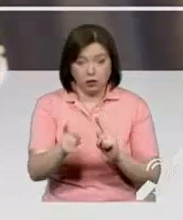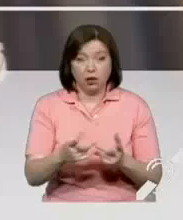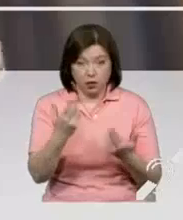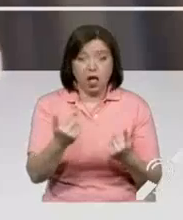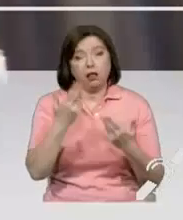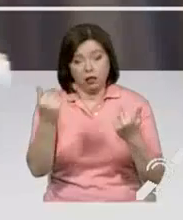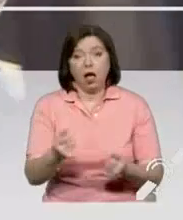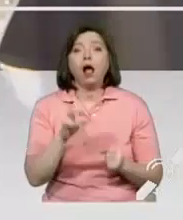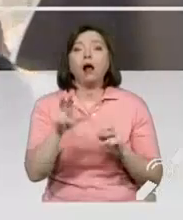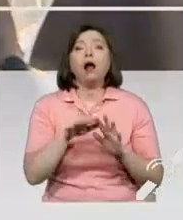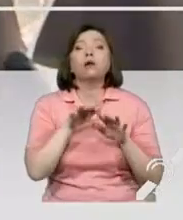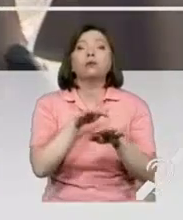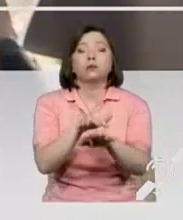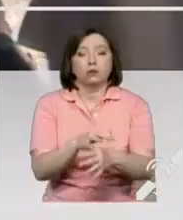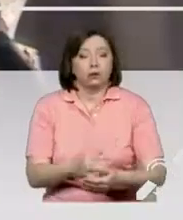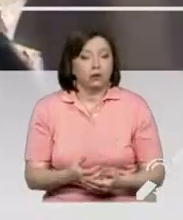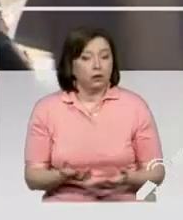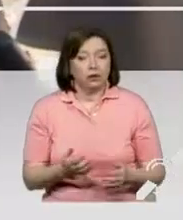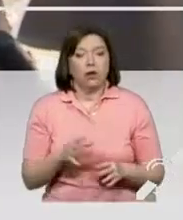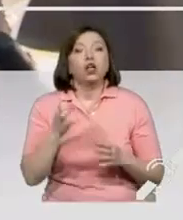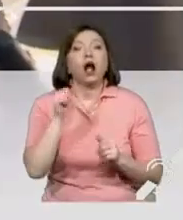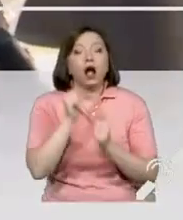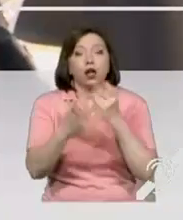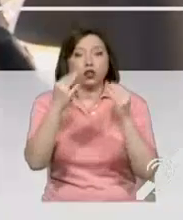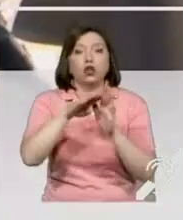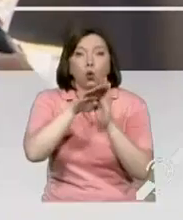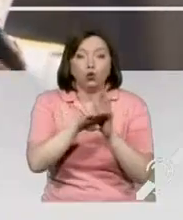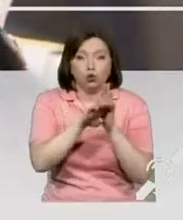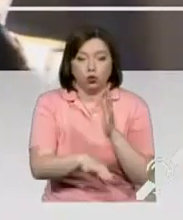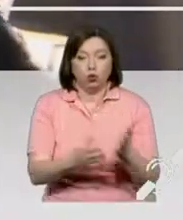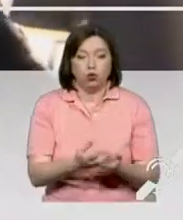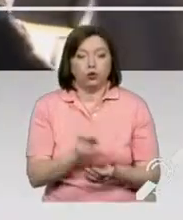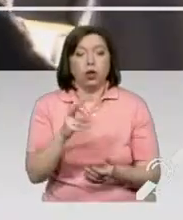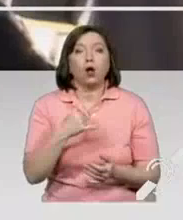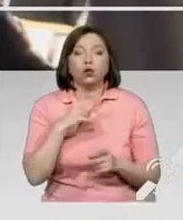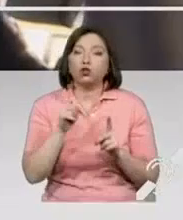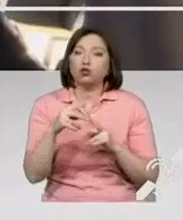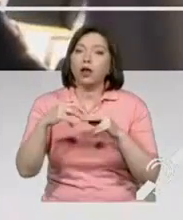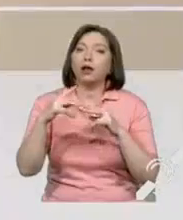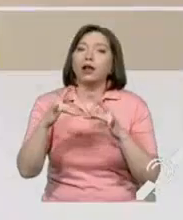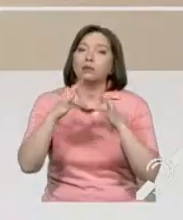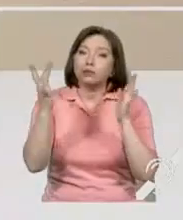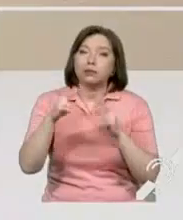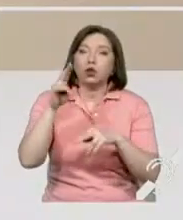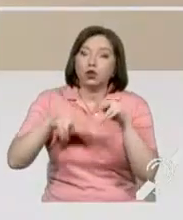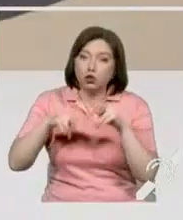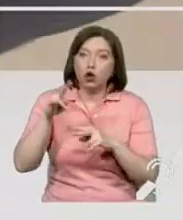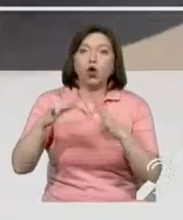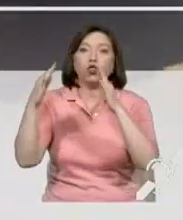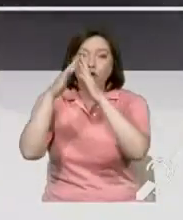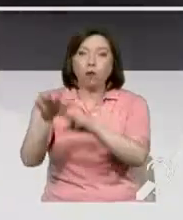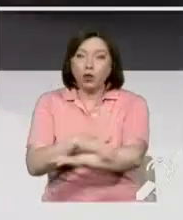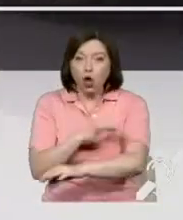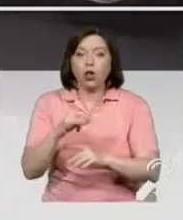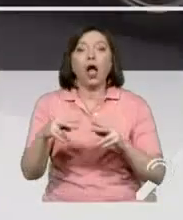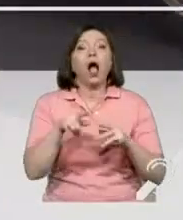și Cum se circulă zi de zi aici E cum mai greu și mai greu tot timpul înțelegi la noi cum se construiește clădirile dar drumurile tot așa